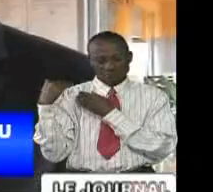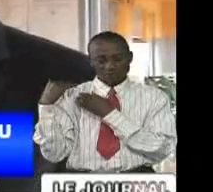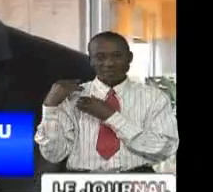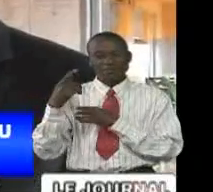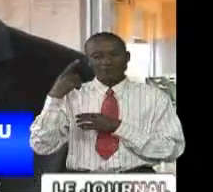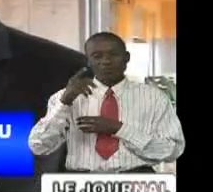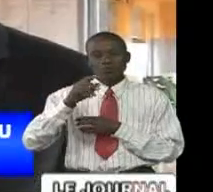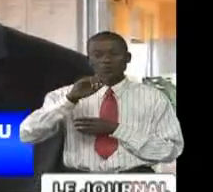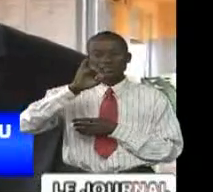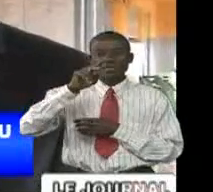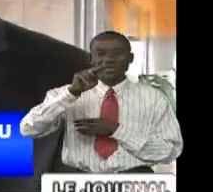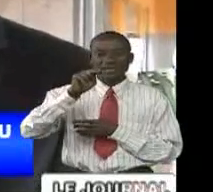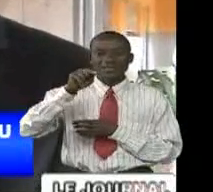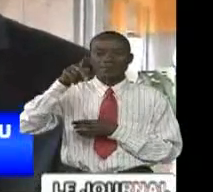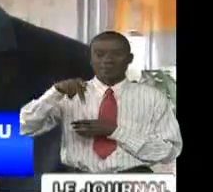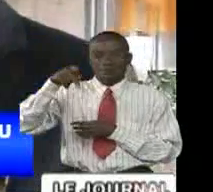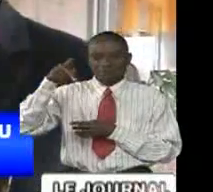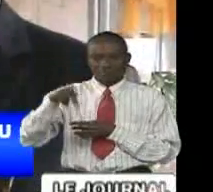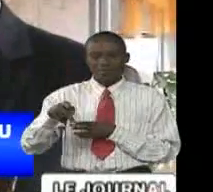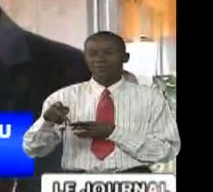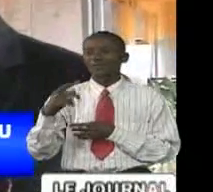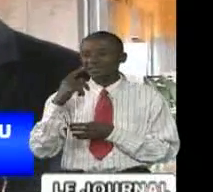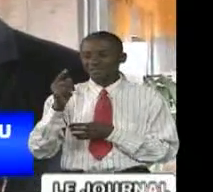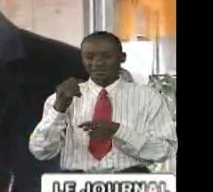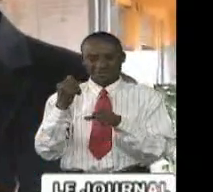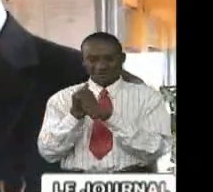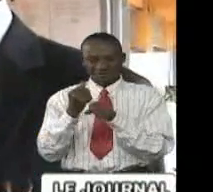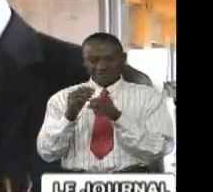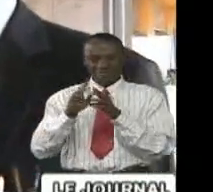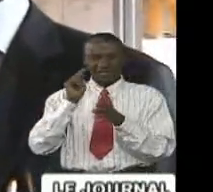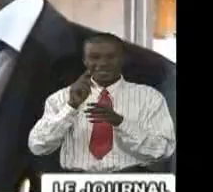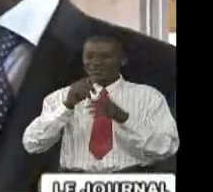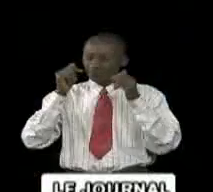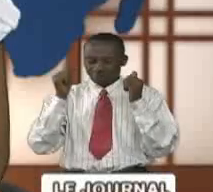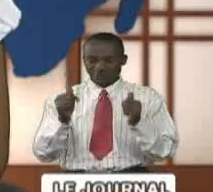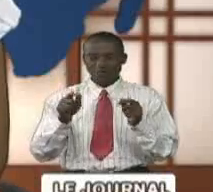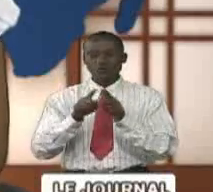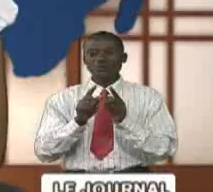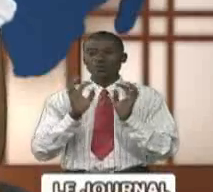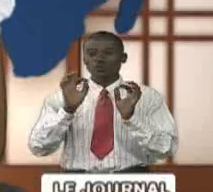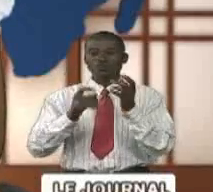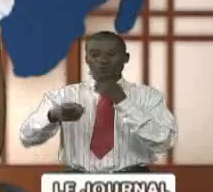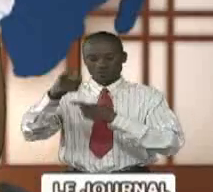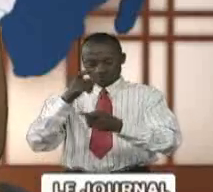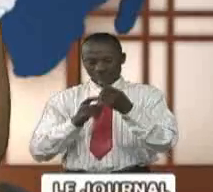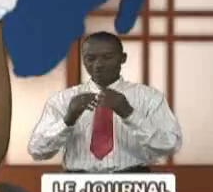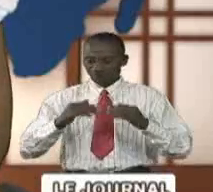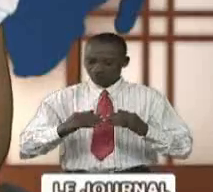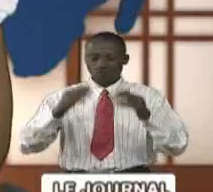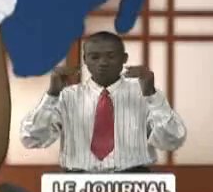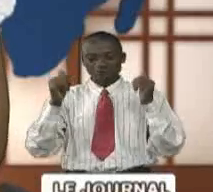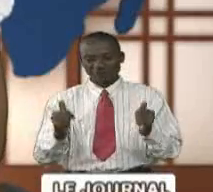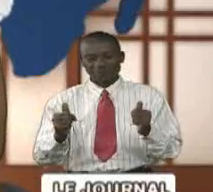heureux d'avoir travaillé avec le représentant sortant avant de souhaiter la bienvenue au nouveau venu. La